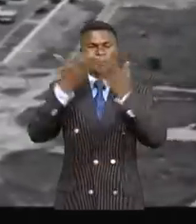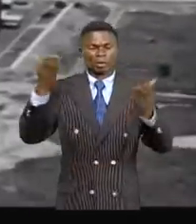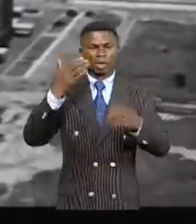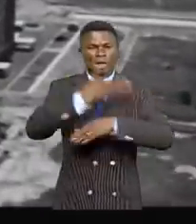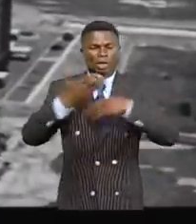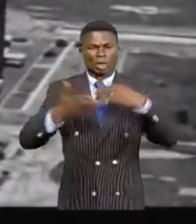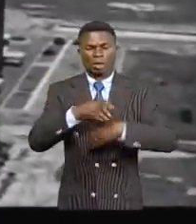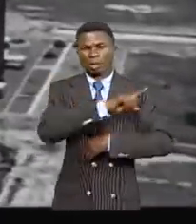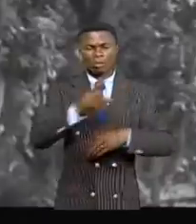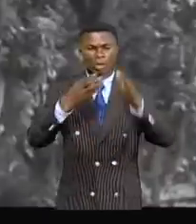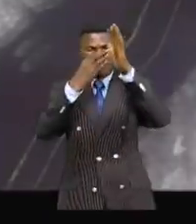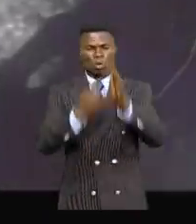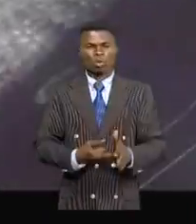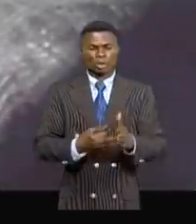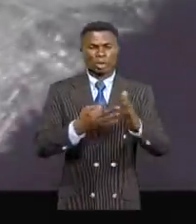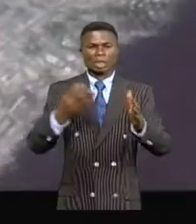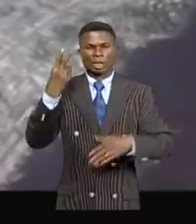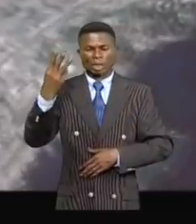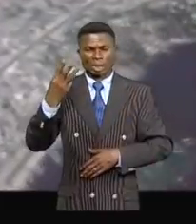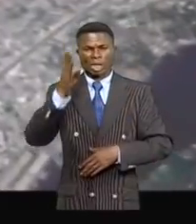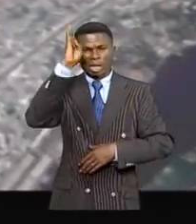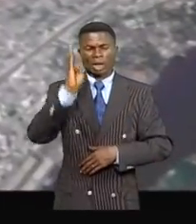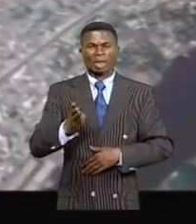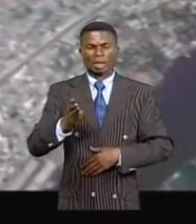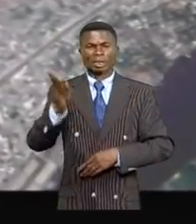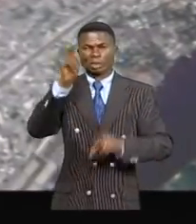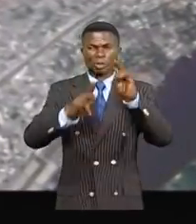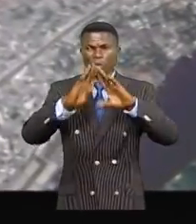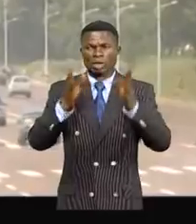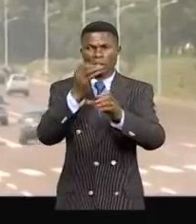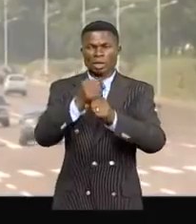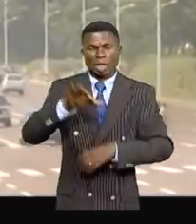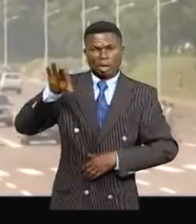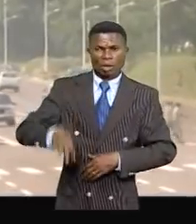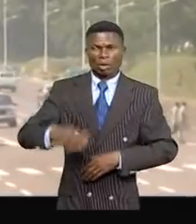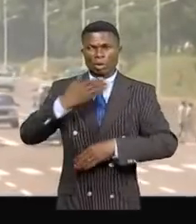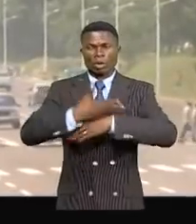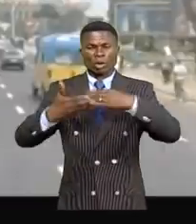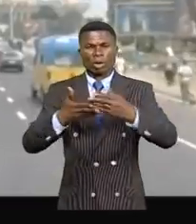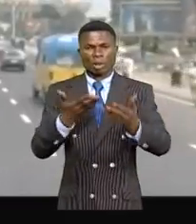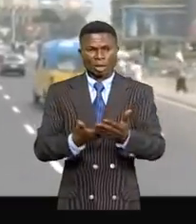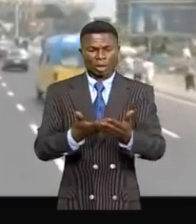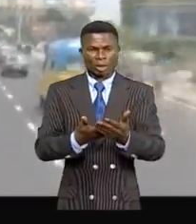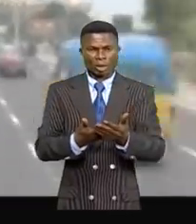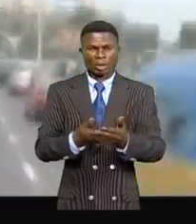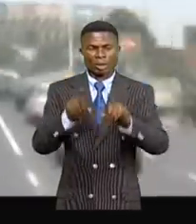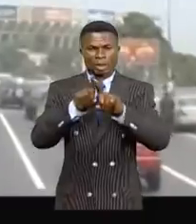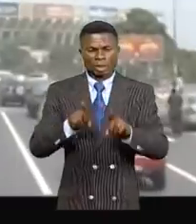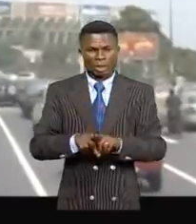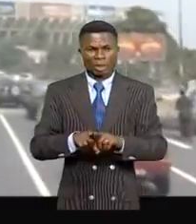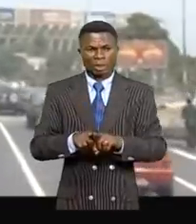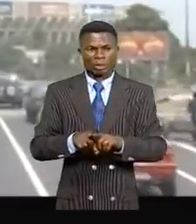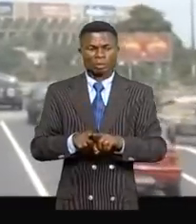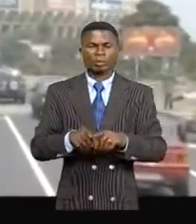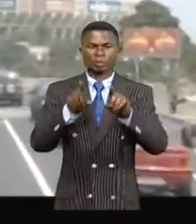années 1880 pour au départ 400 000 habitants, devra bénéficier des infrastructures, des voies de communication modernes